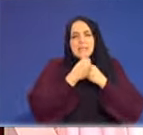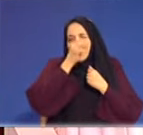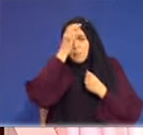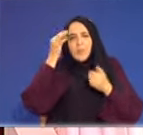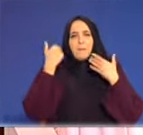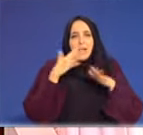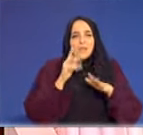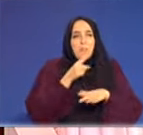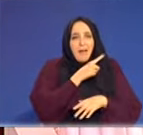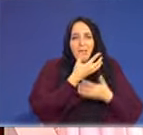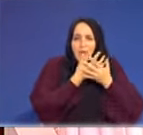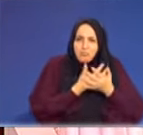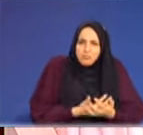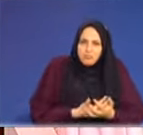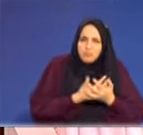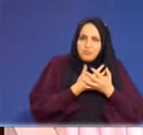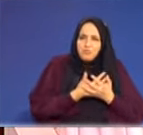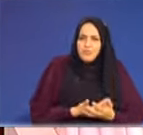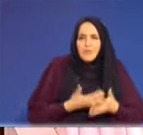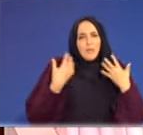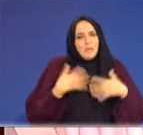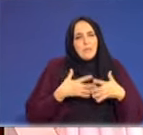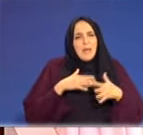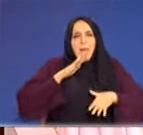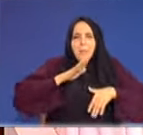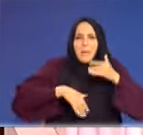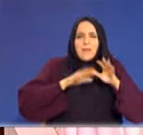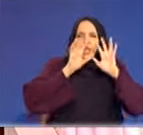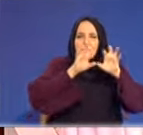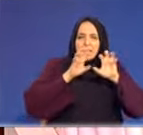الإنسان يعني ربي يهديه ما احترمش قواعد